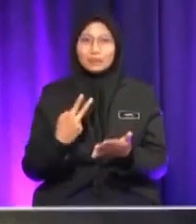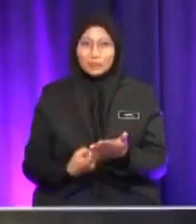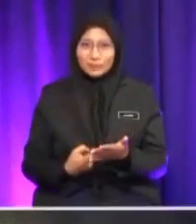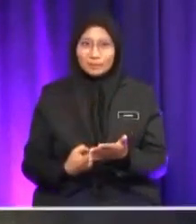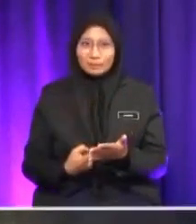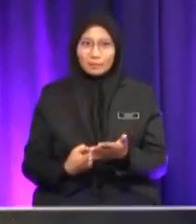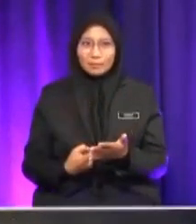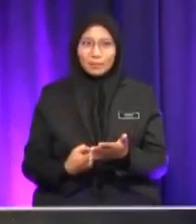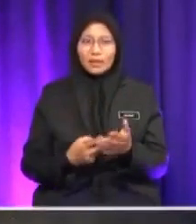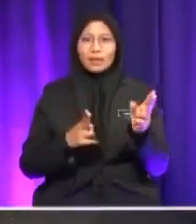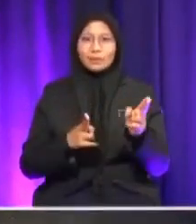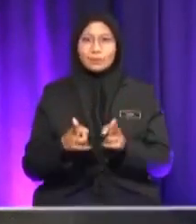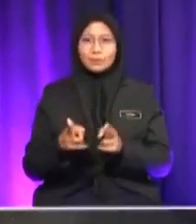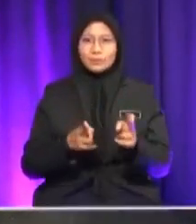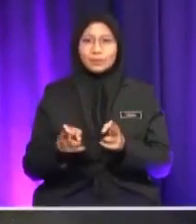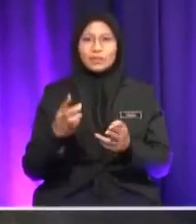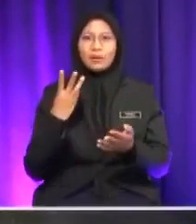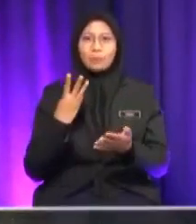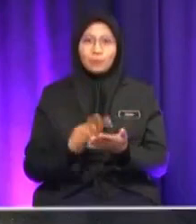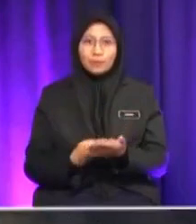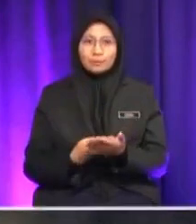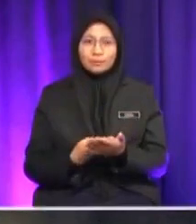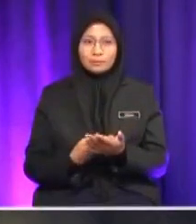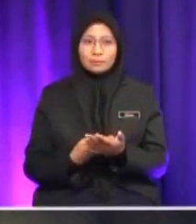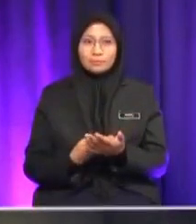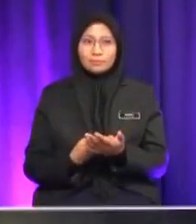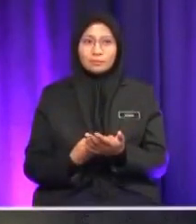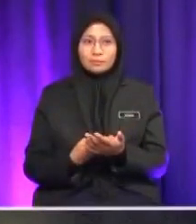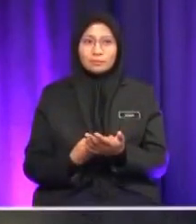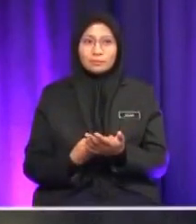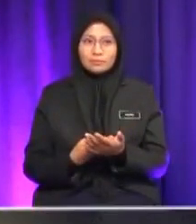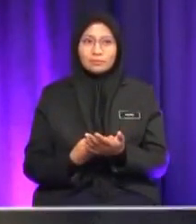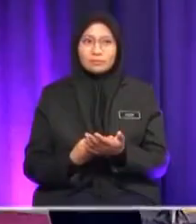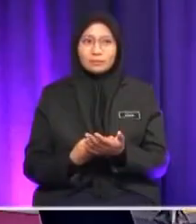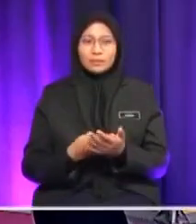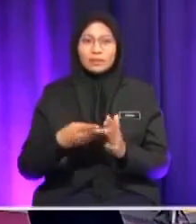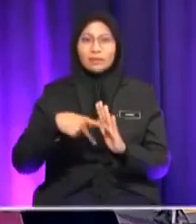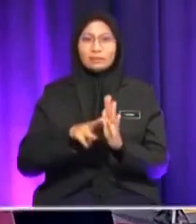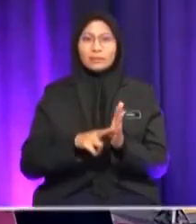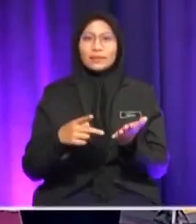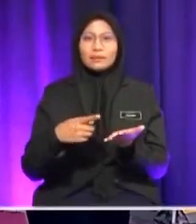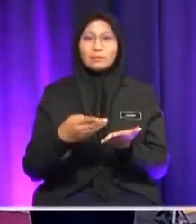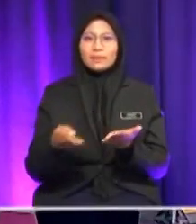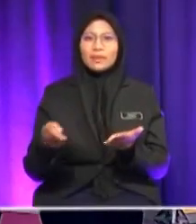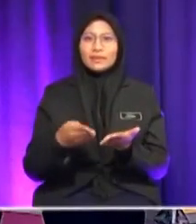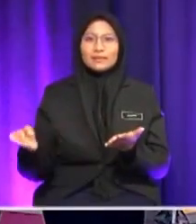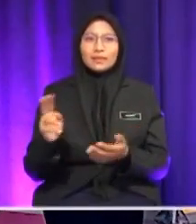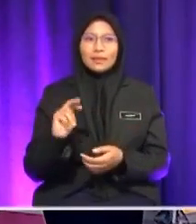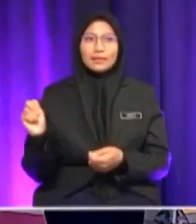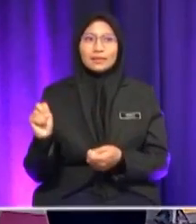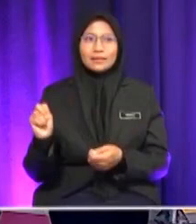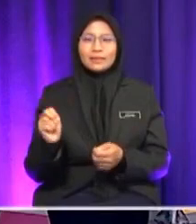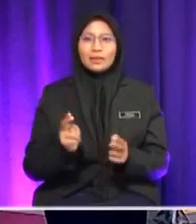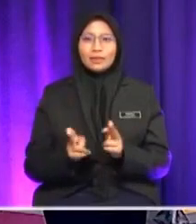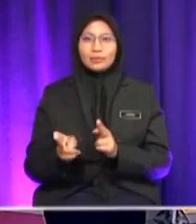sebagai pengurusan kewangan. Okay. Ataupun apa itu pengurusan perbelanjaan.